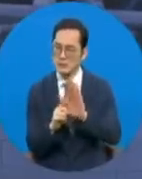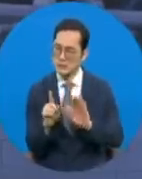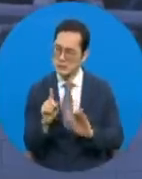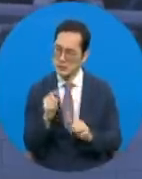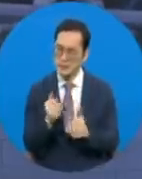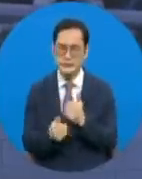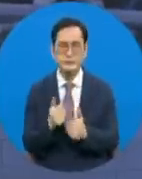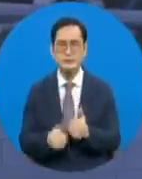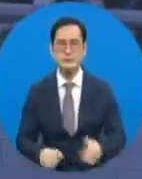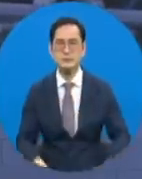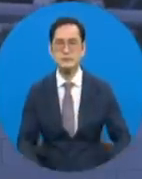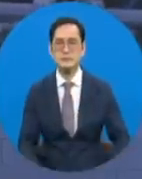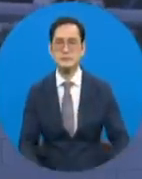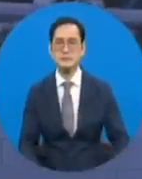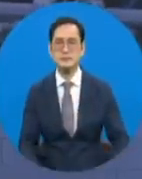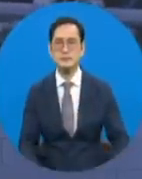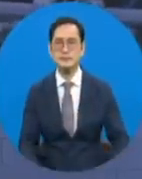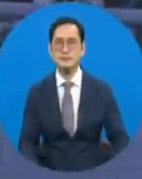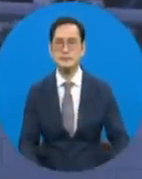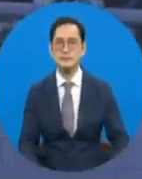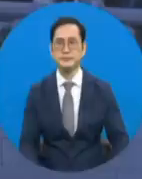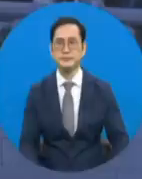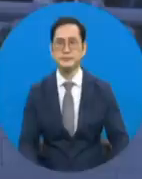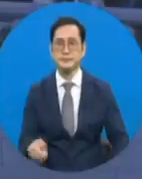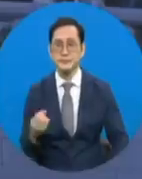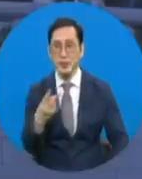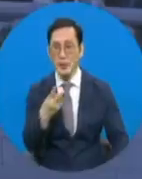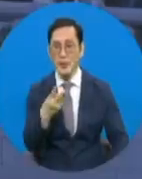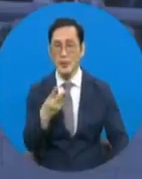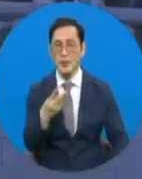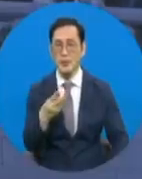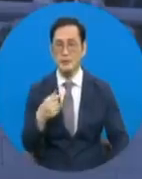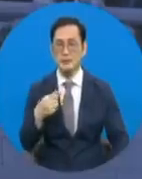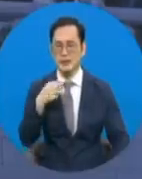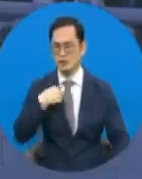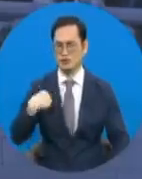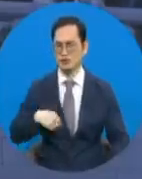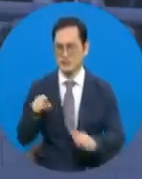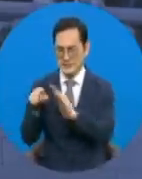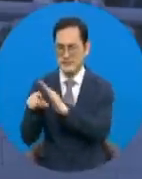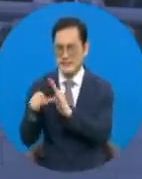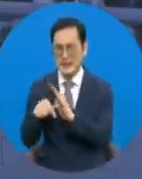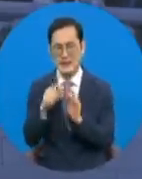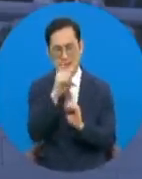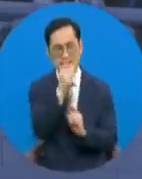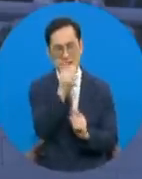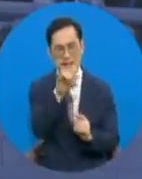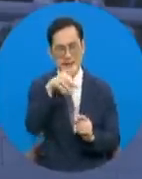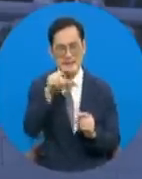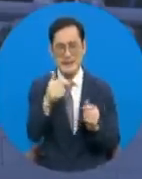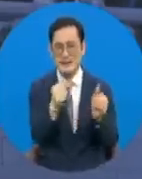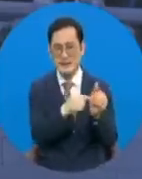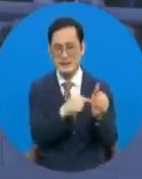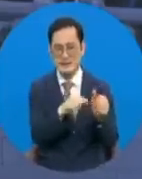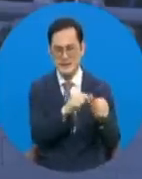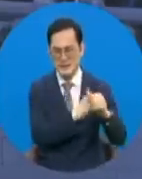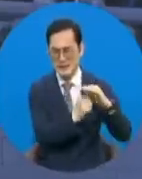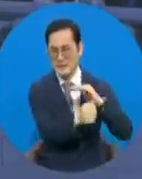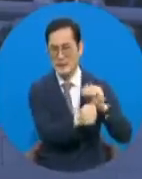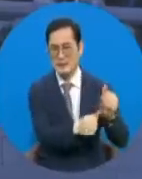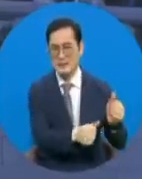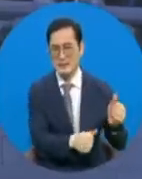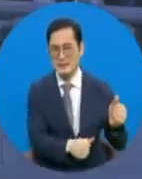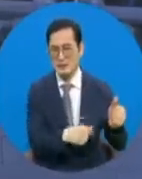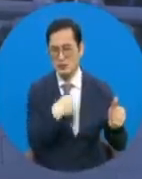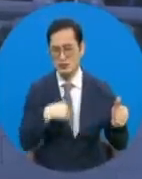예전에 이런 장면이 좀 떠올랐습니다. 제가 특파원으로 있을 때 베이징 특파원을 했을 때 이해찬 네. 당시 특사죠. 특사로